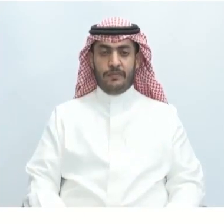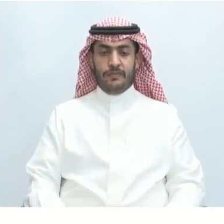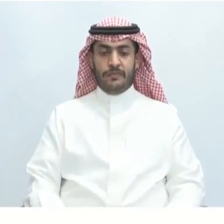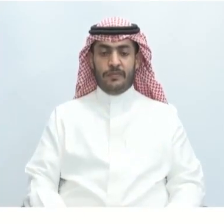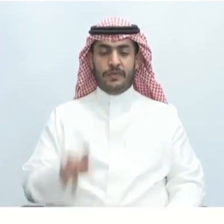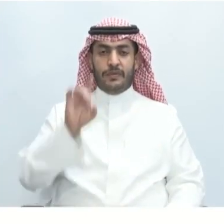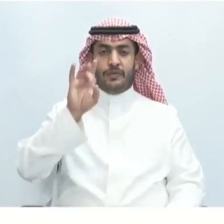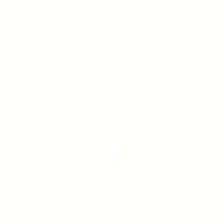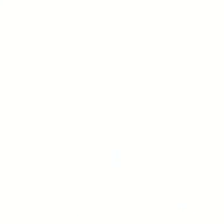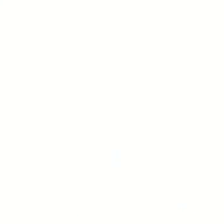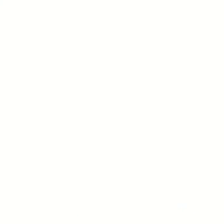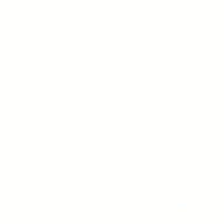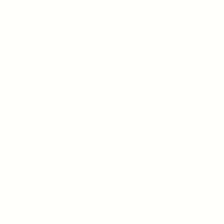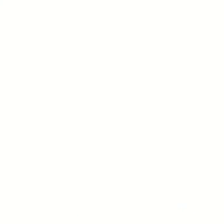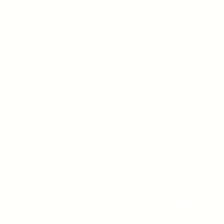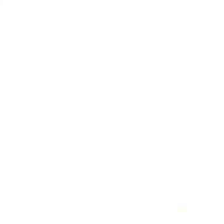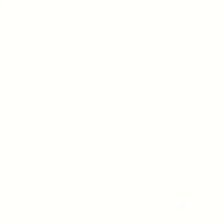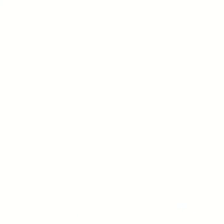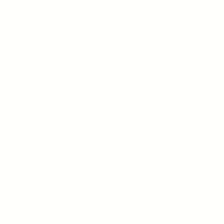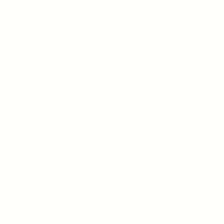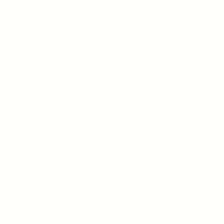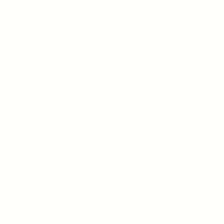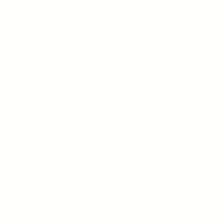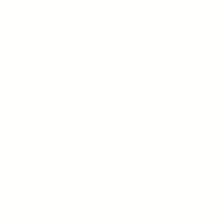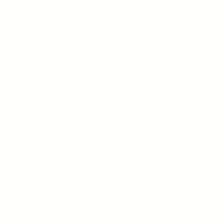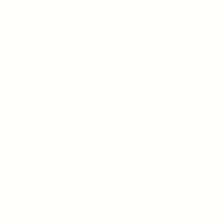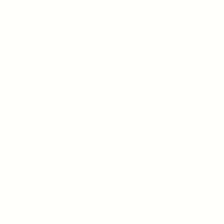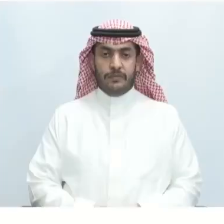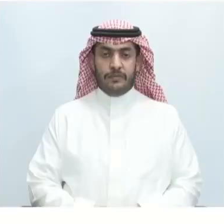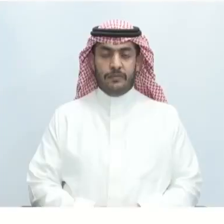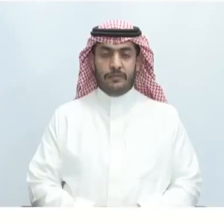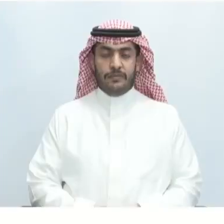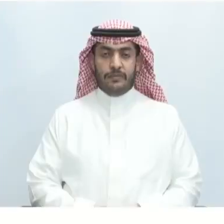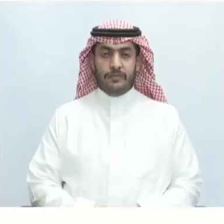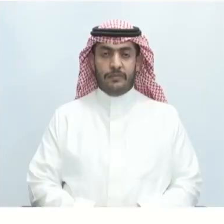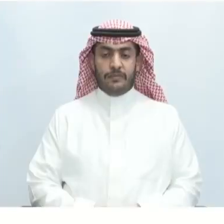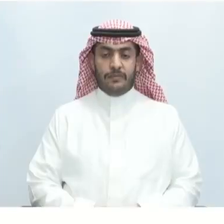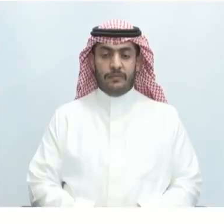باذن الله درسنا اليوم نستكمل حديث من شاء الجدول لدعم القرار